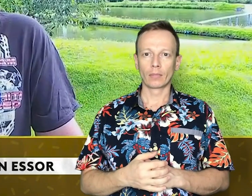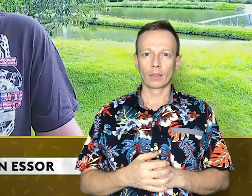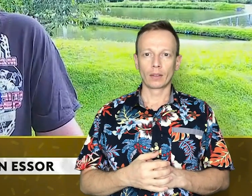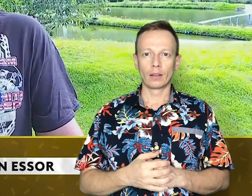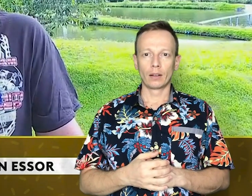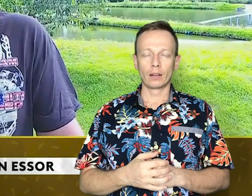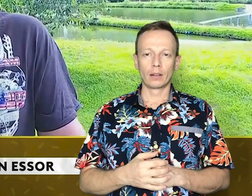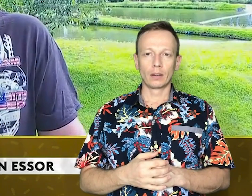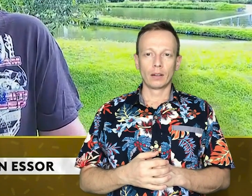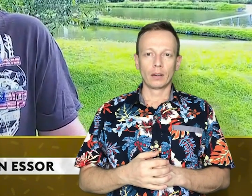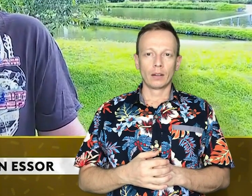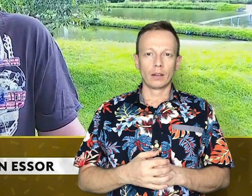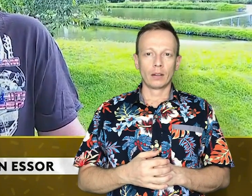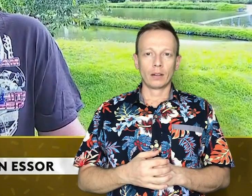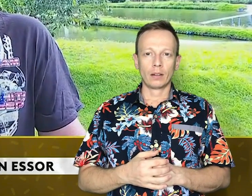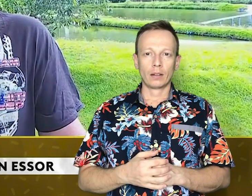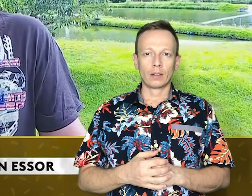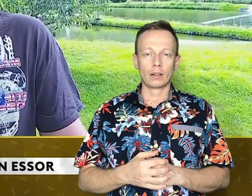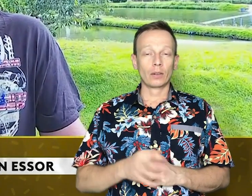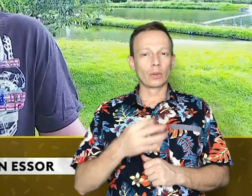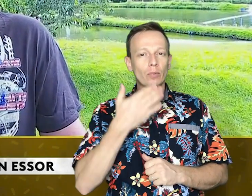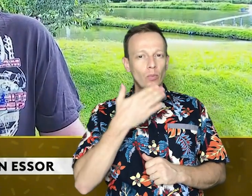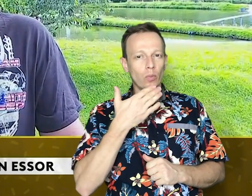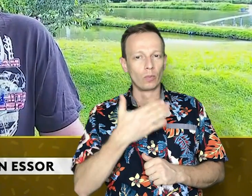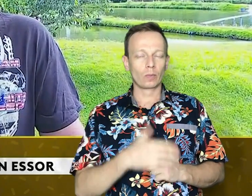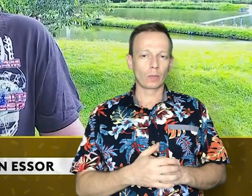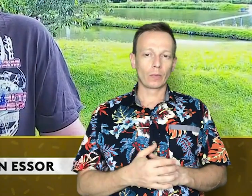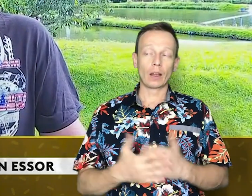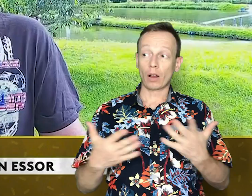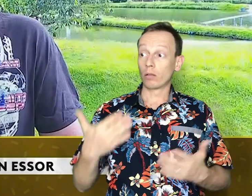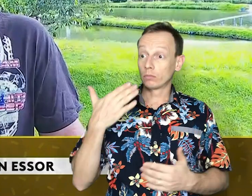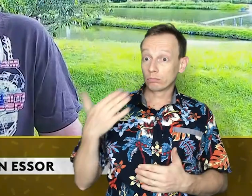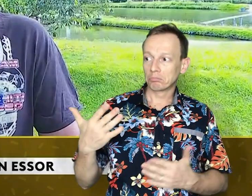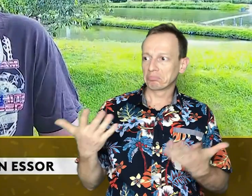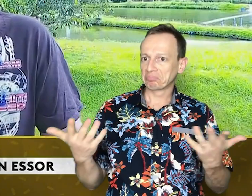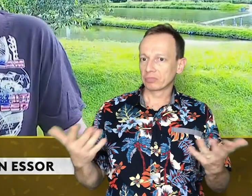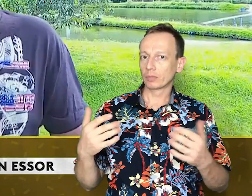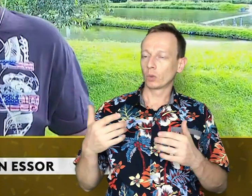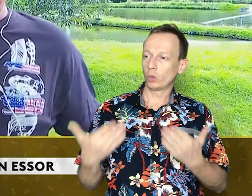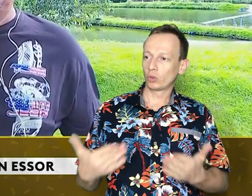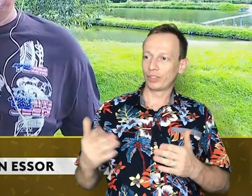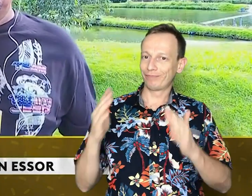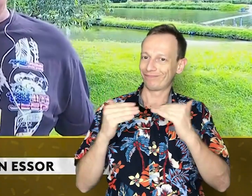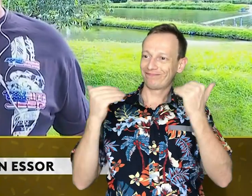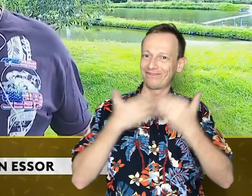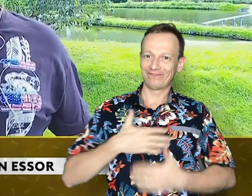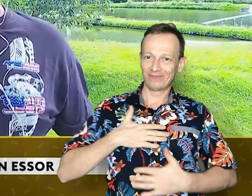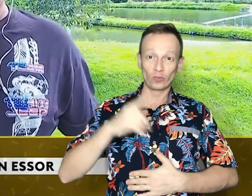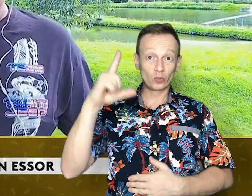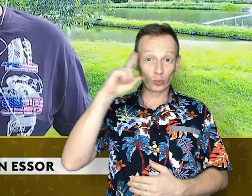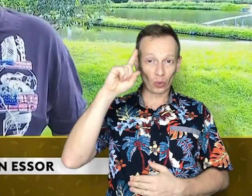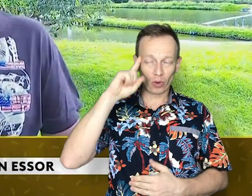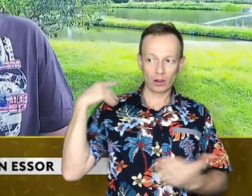Oui, ouais, Patrick. Je vous reçois bien. Patrick Yaorana, on peut dire aujourd'hui que vous avez le sourire puisque en quelques années seulement, vous